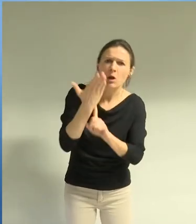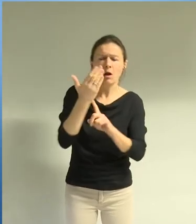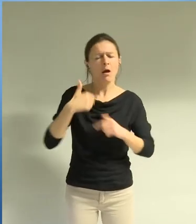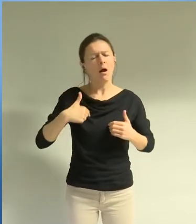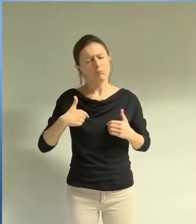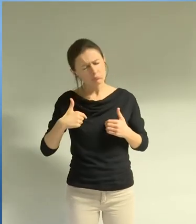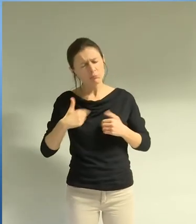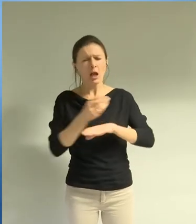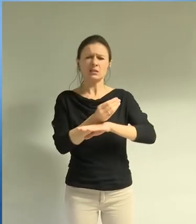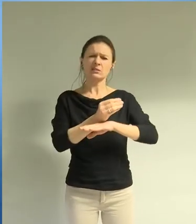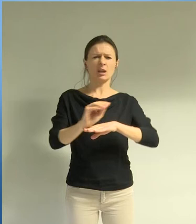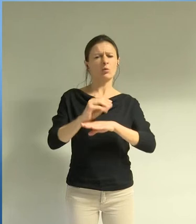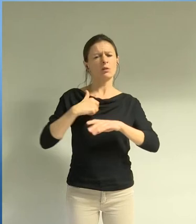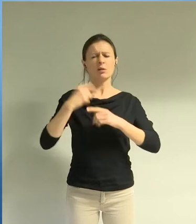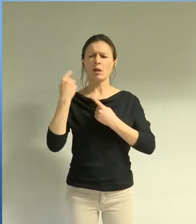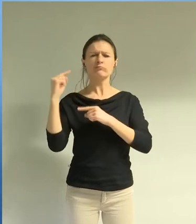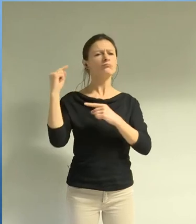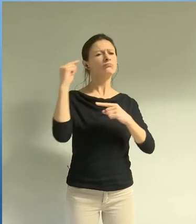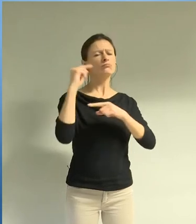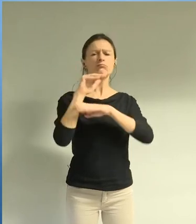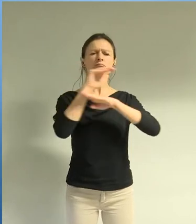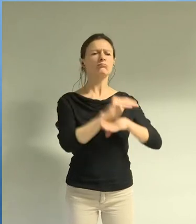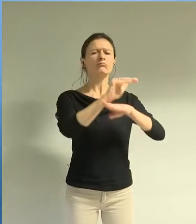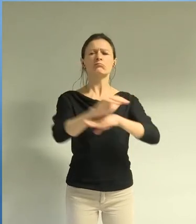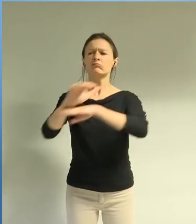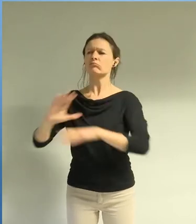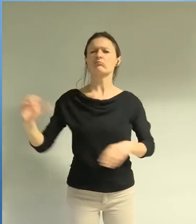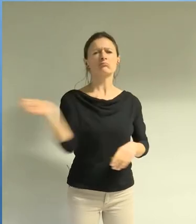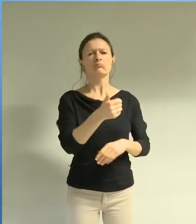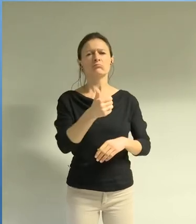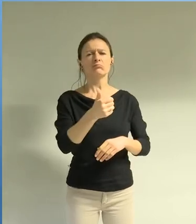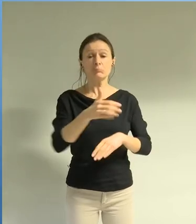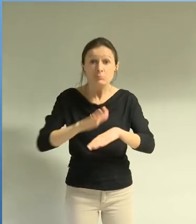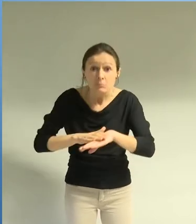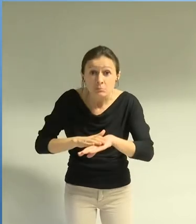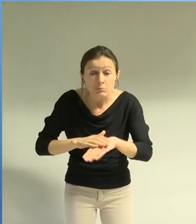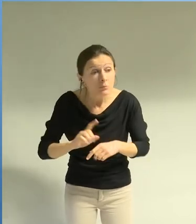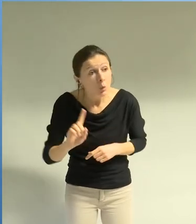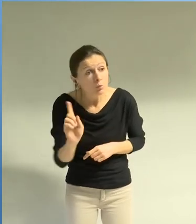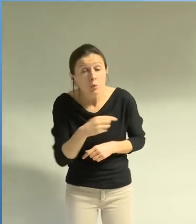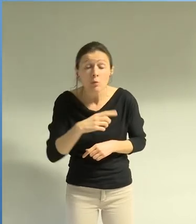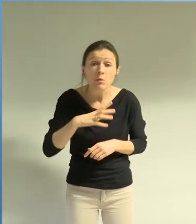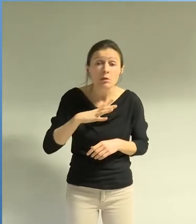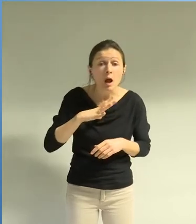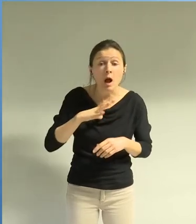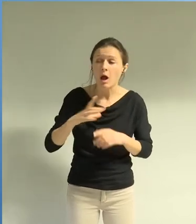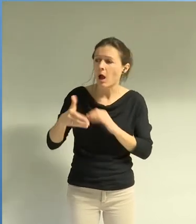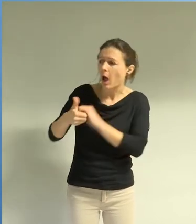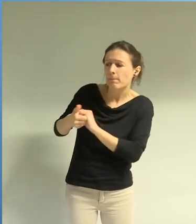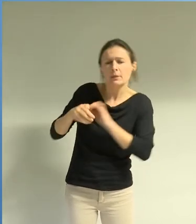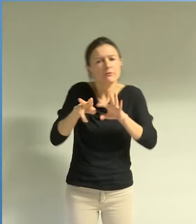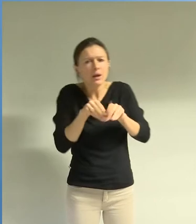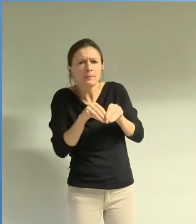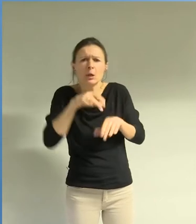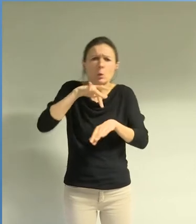alors même que chaque citoyen a dans son entourage au moins un exemple d'agression de vol ou de situations